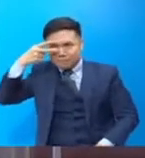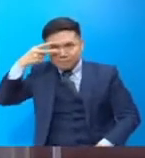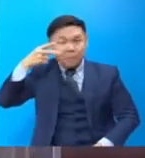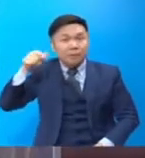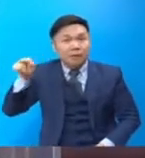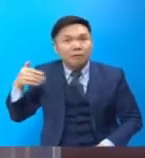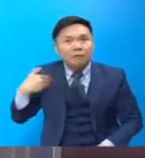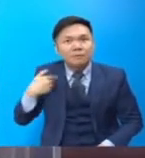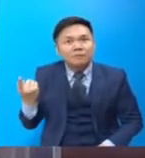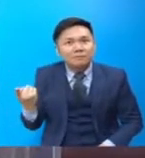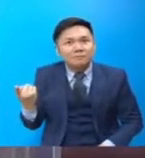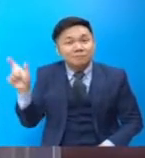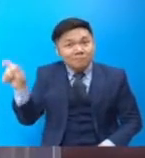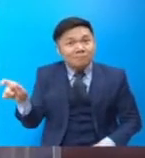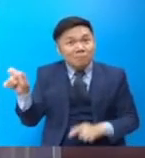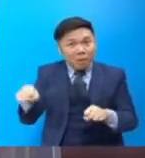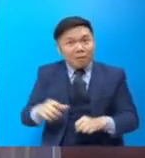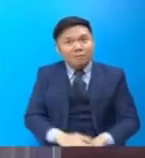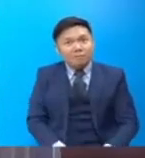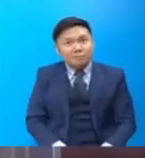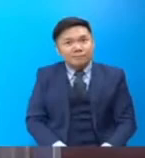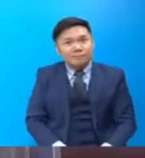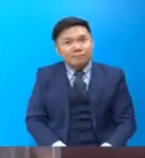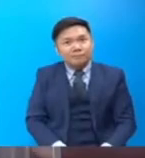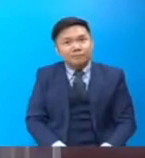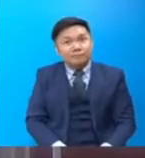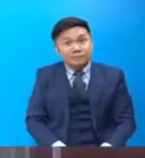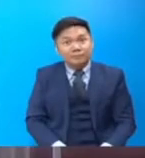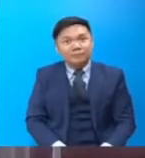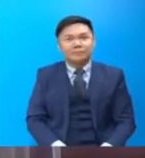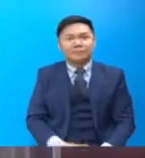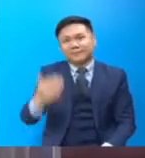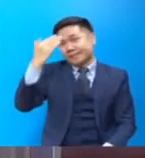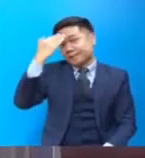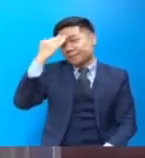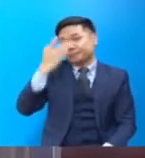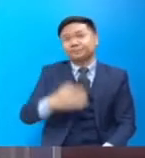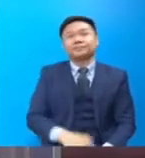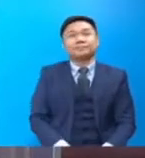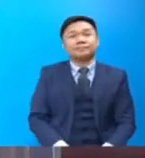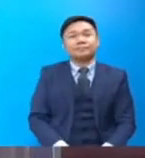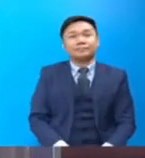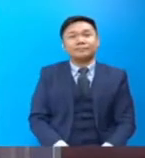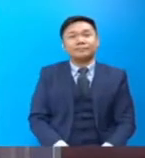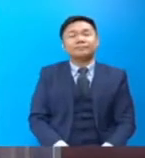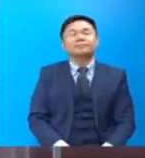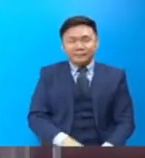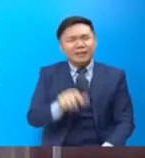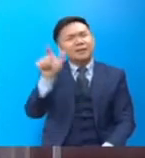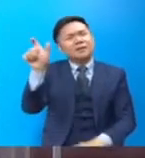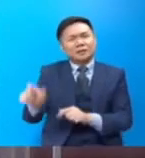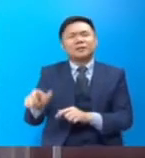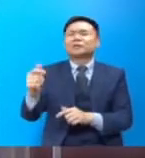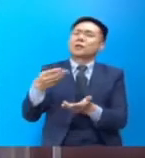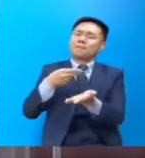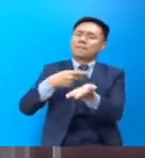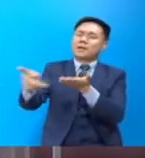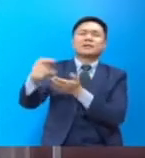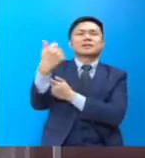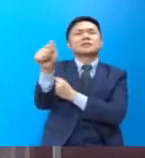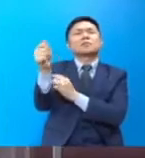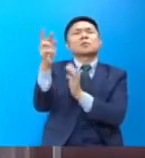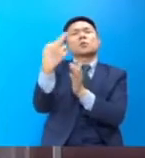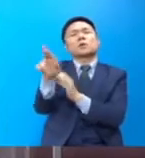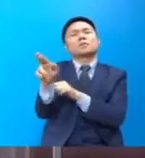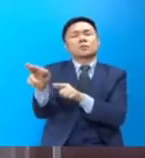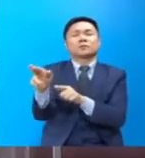karena kita Kenapa Ham pasang kastami minta balas sahabat saya selesai you bagi dia 10000k